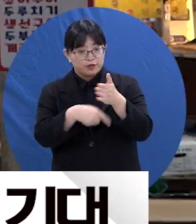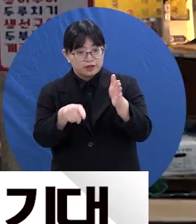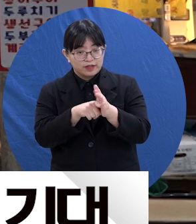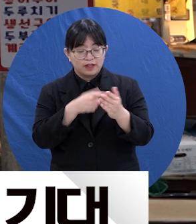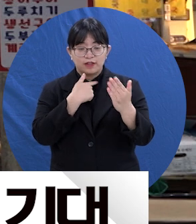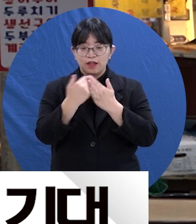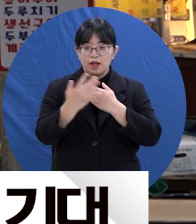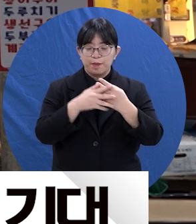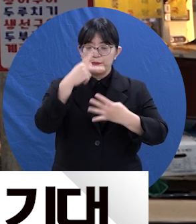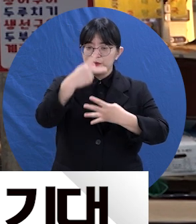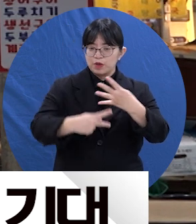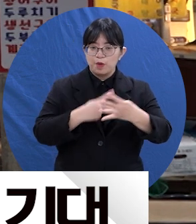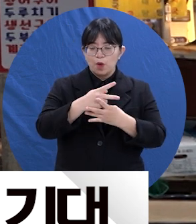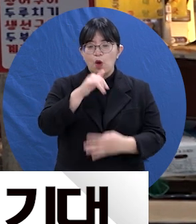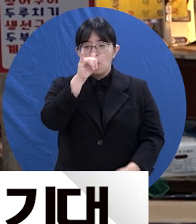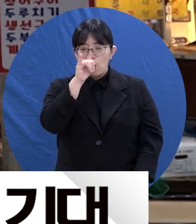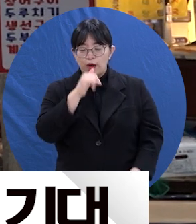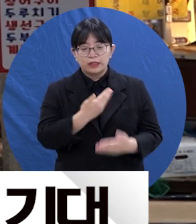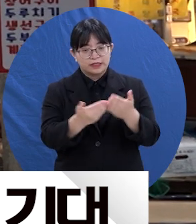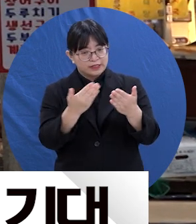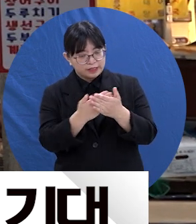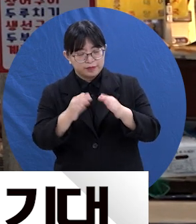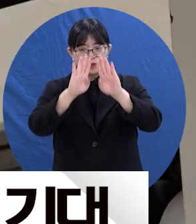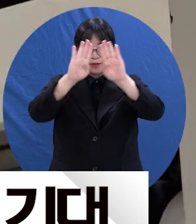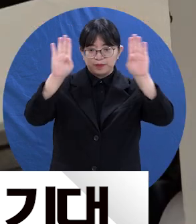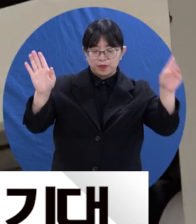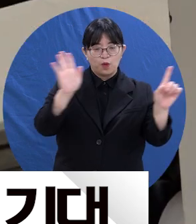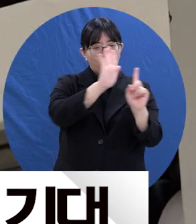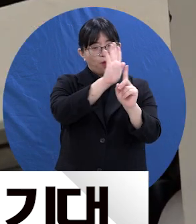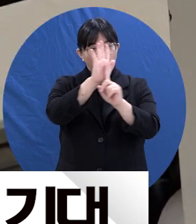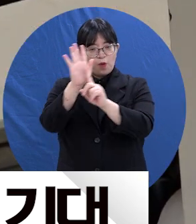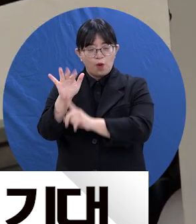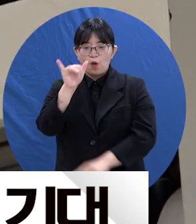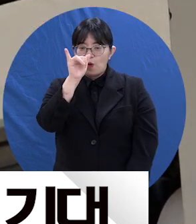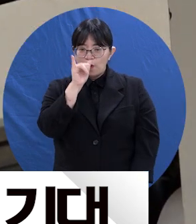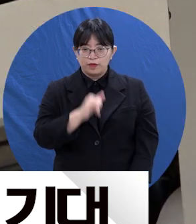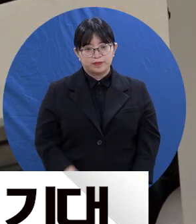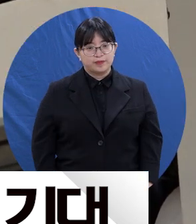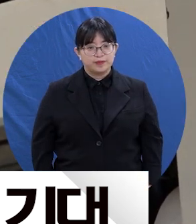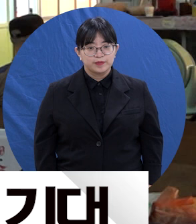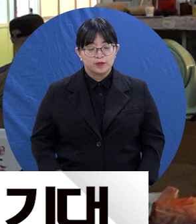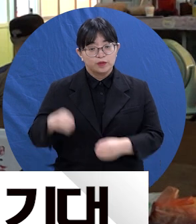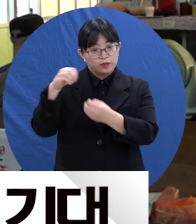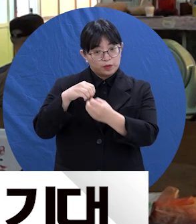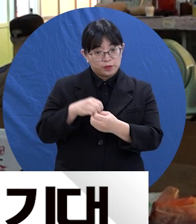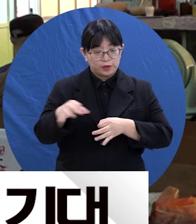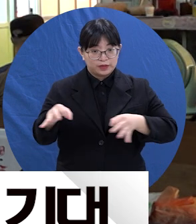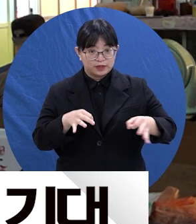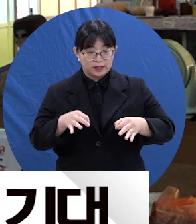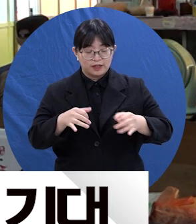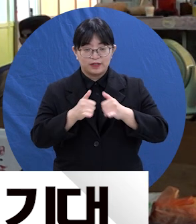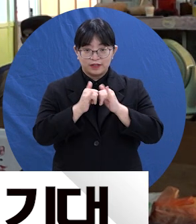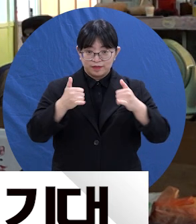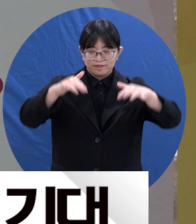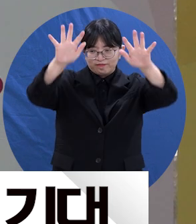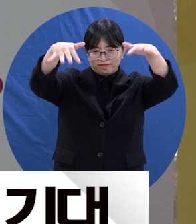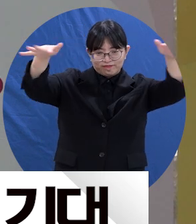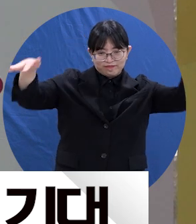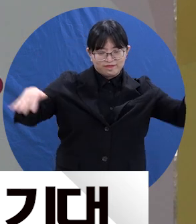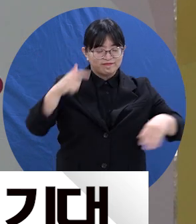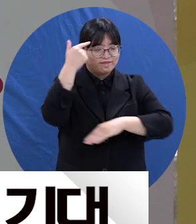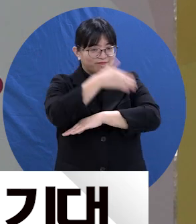어린이를 위한 체험 프로그램과 그림 공모전도 진행돼 미래의 전통시장 고객을 유도할 계획입니다. 이번